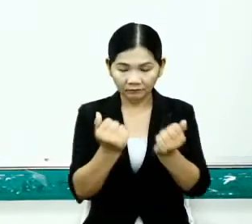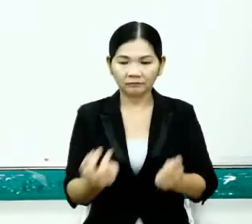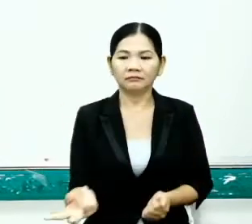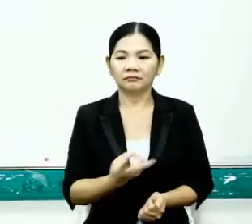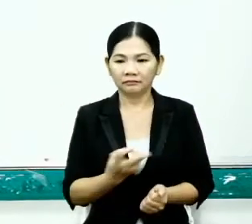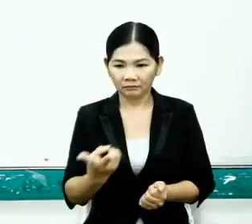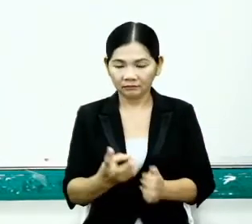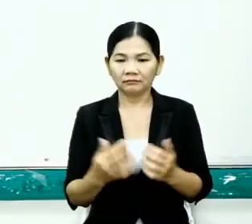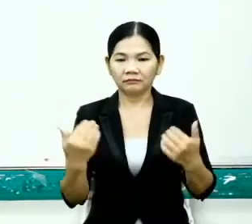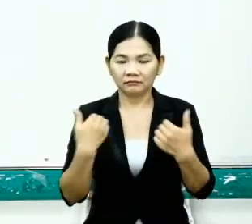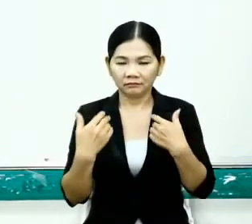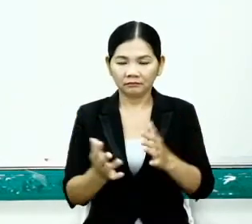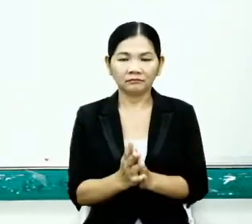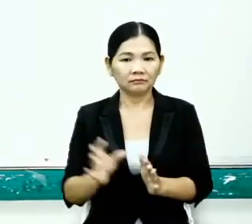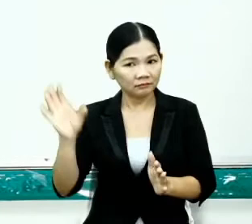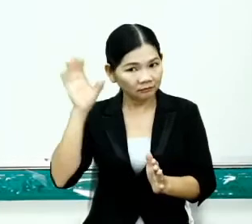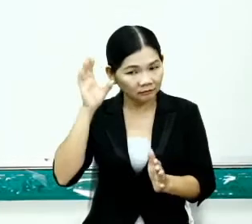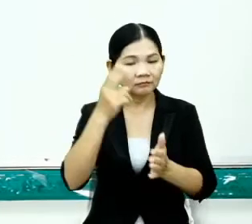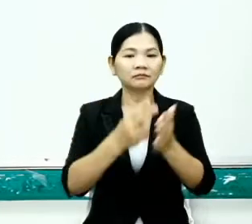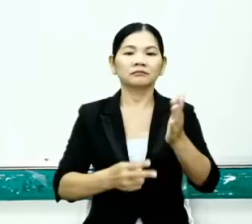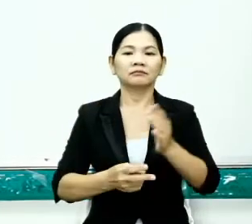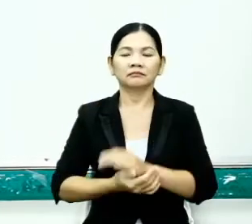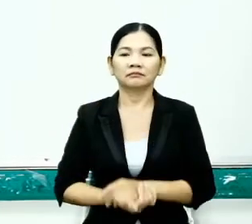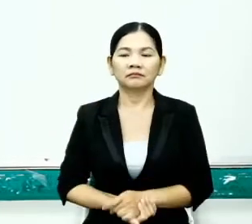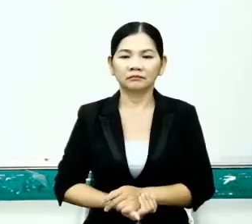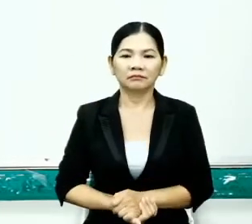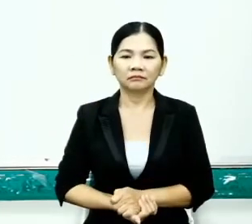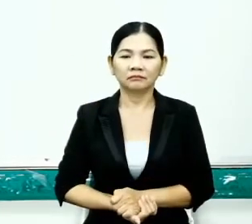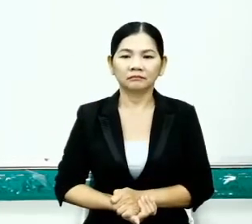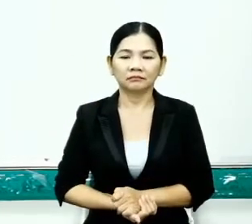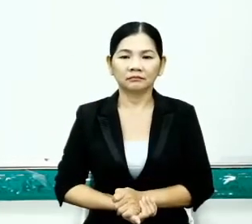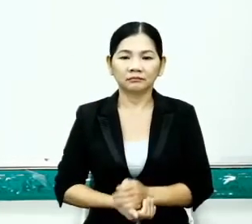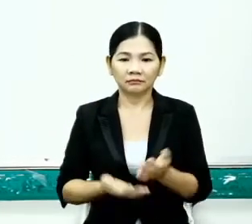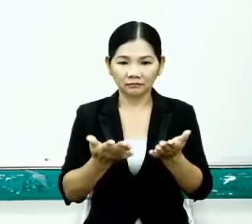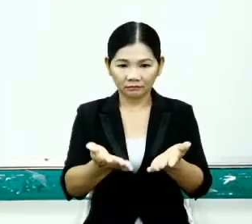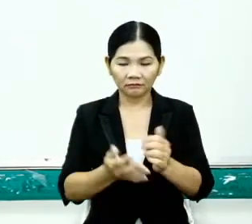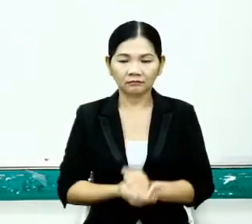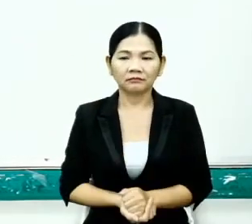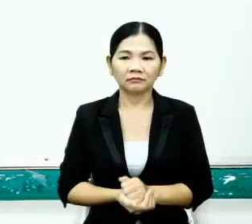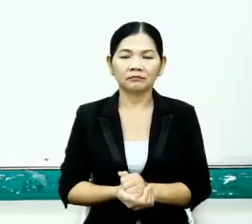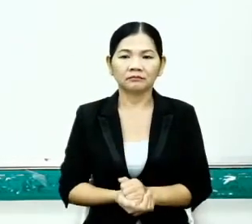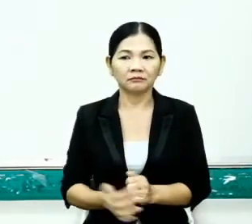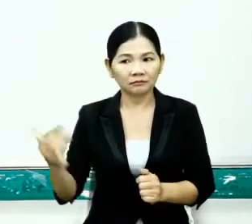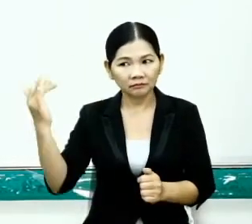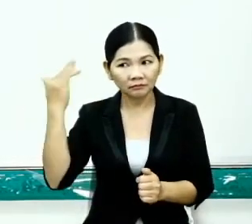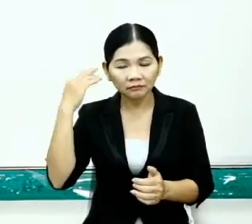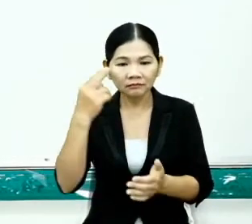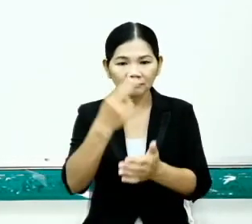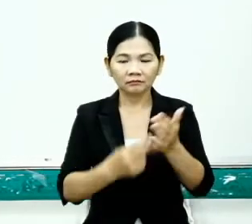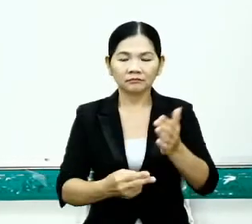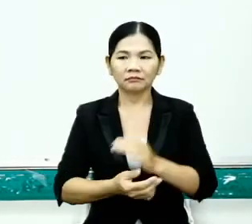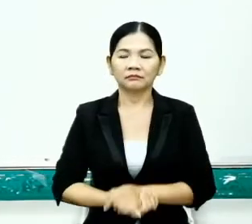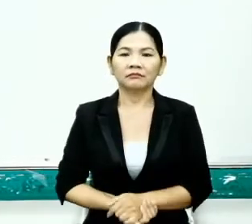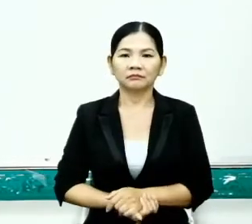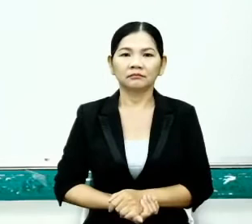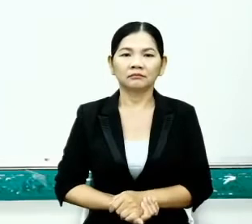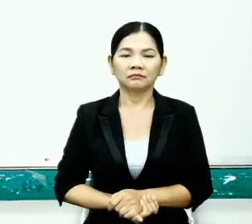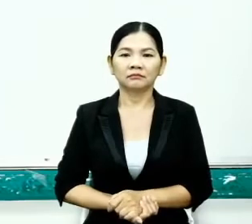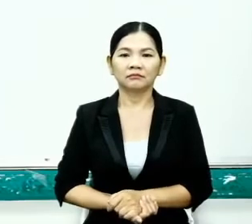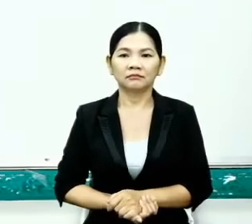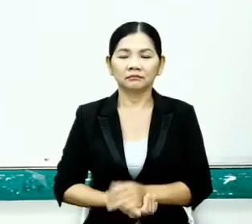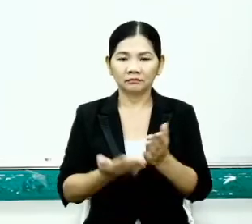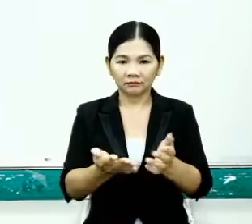ង2របស់អ្នកគ្រូគឺឲ្យកូនស្ដាប់អ្វីកូនចាឲ្យកូនស្ដាប់សូហើយមានសូអីគេមិញចាគឺមាន